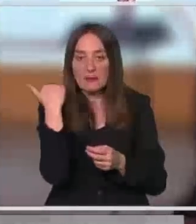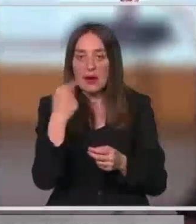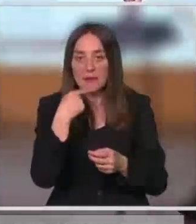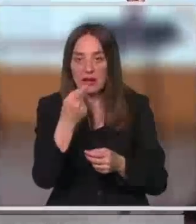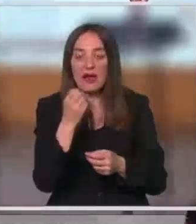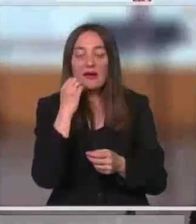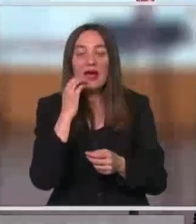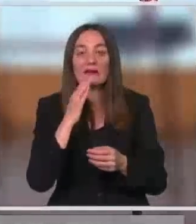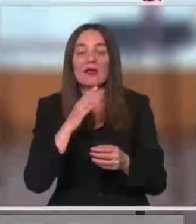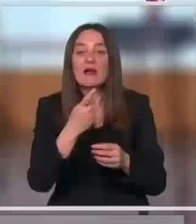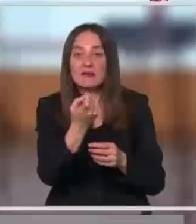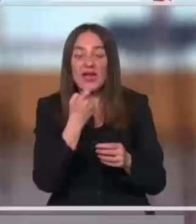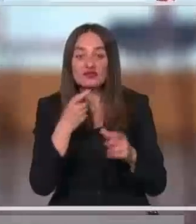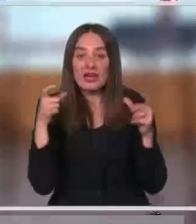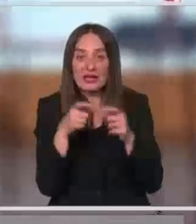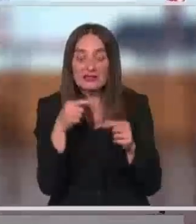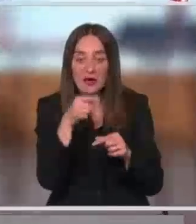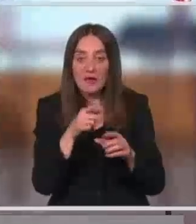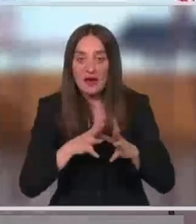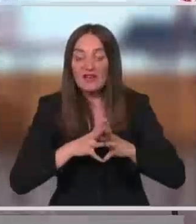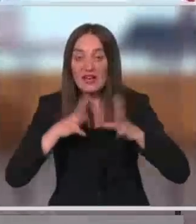spomenuo, kad naiđe kriza ovakvih